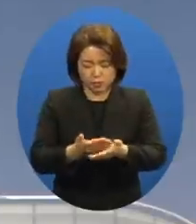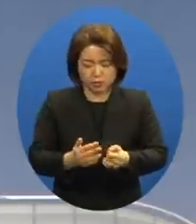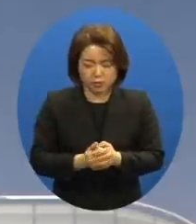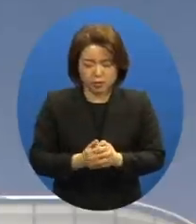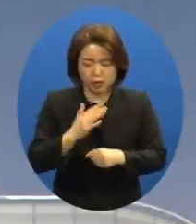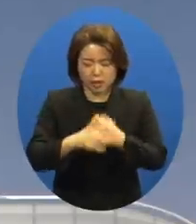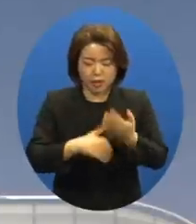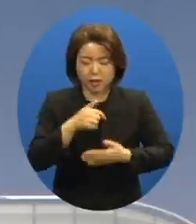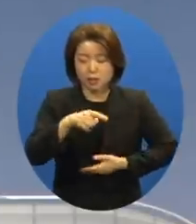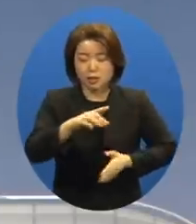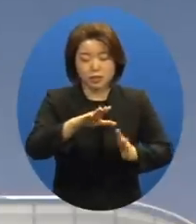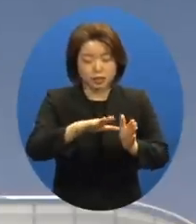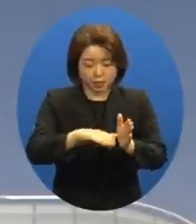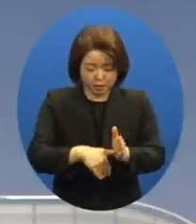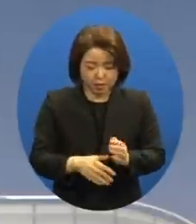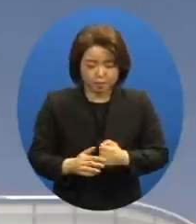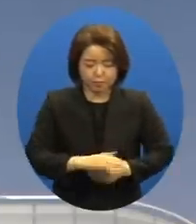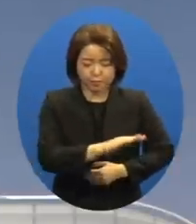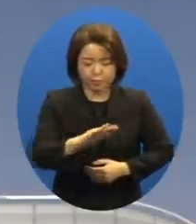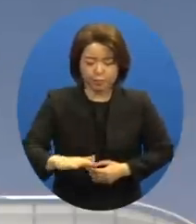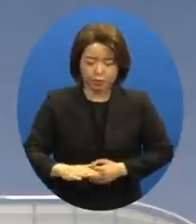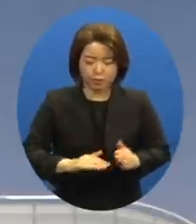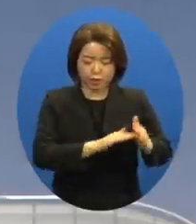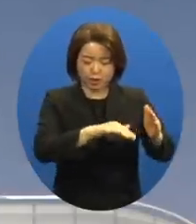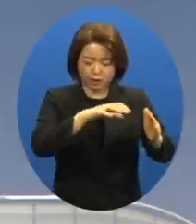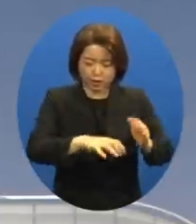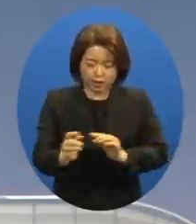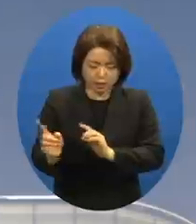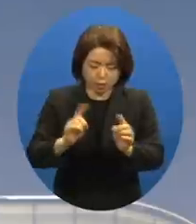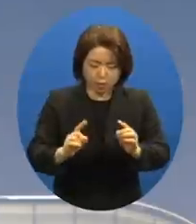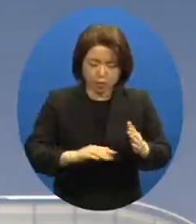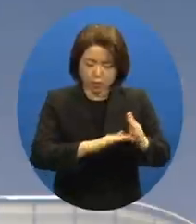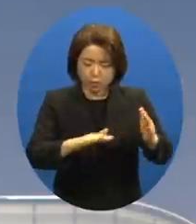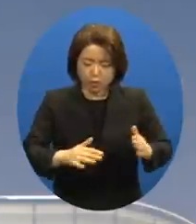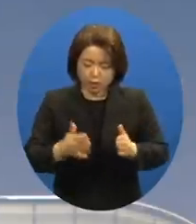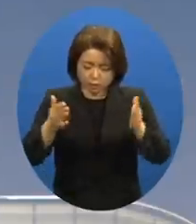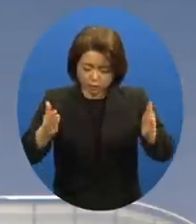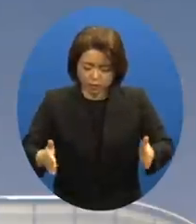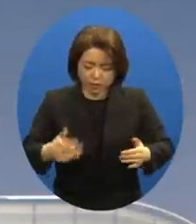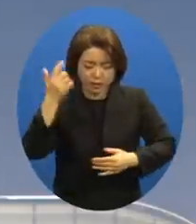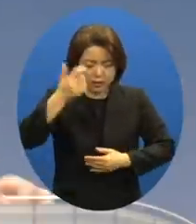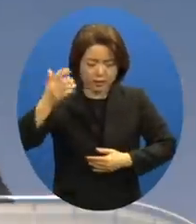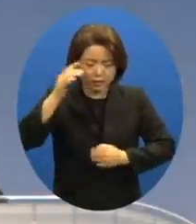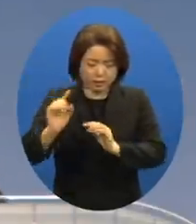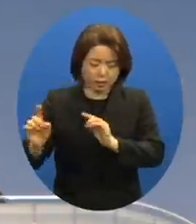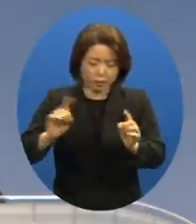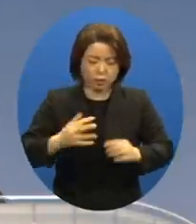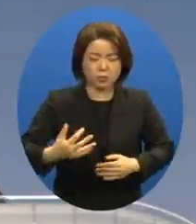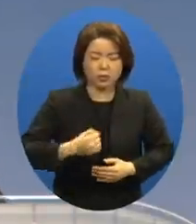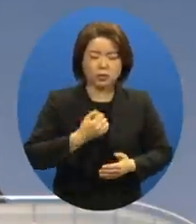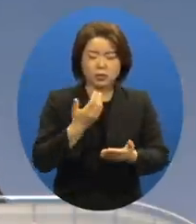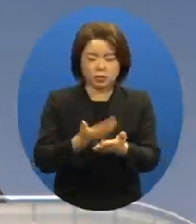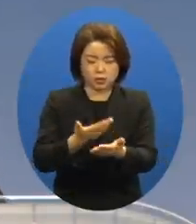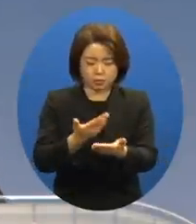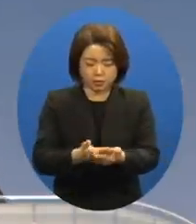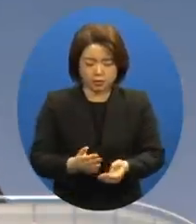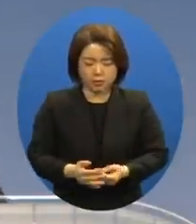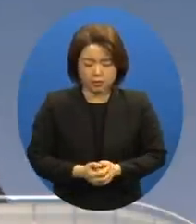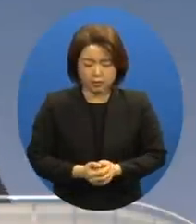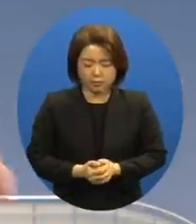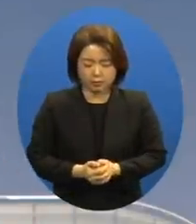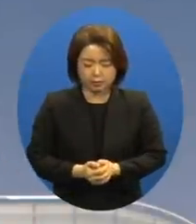하나님 이 때에 우리가 가정의 회복 가족들 사이에서 의 영적인 회복을 어깨 하여 주옵소서